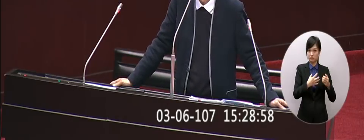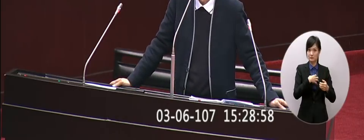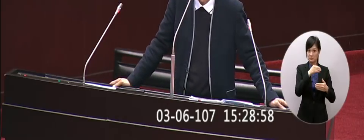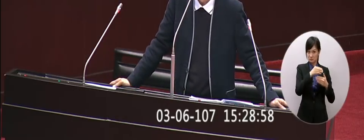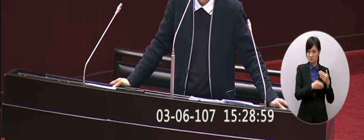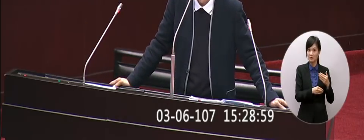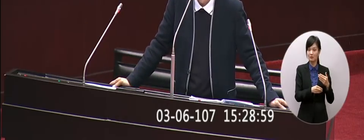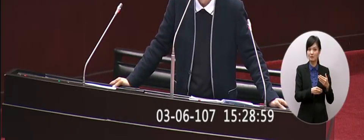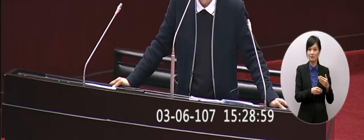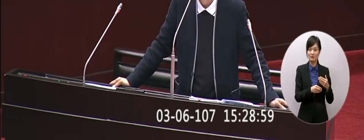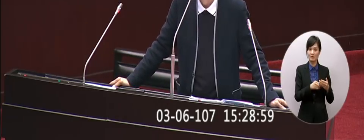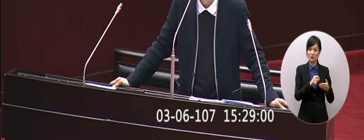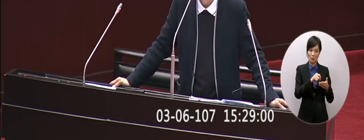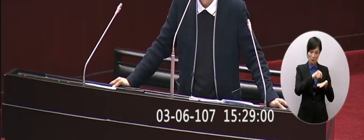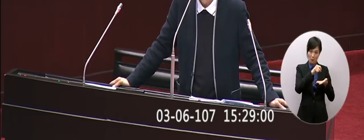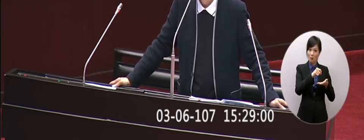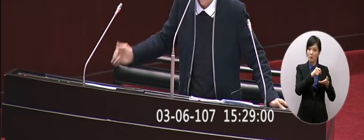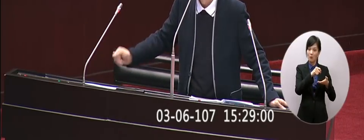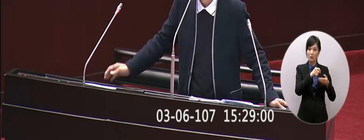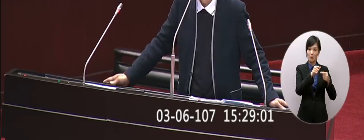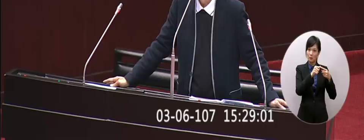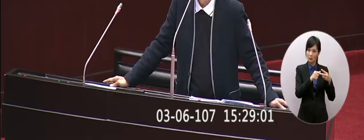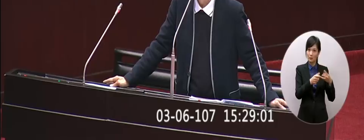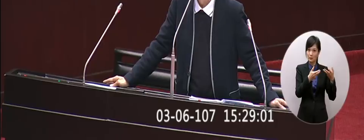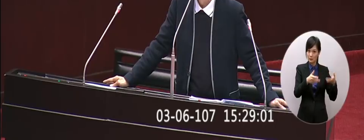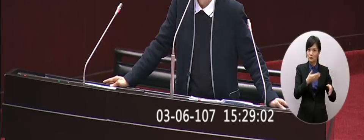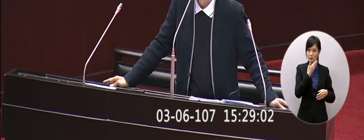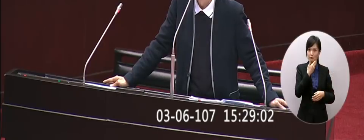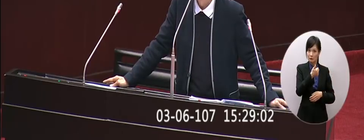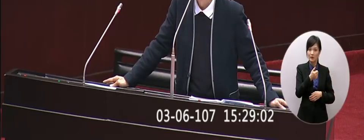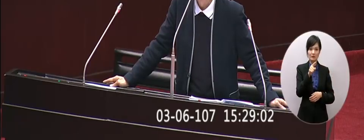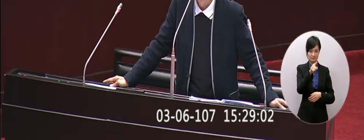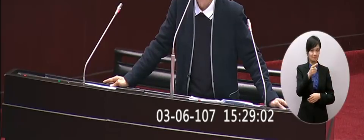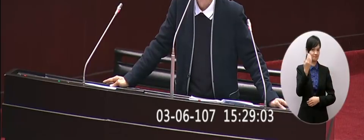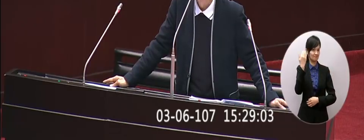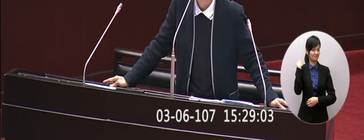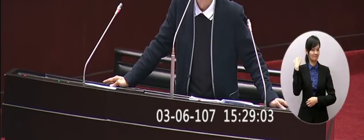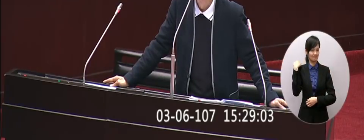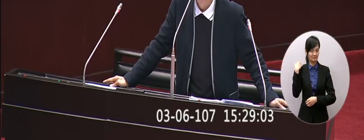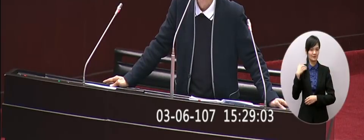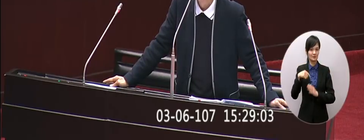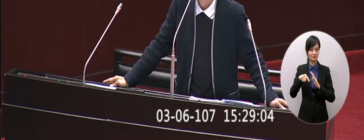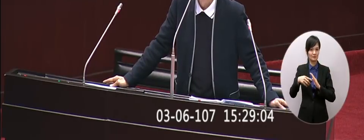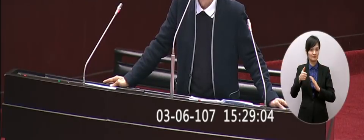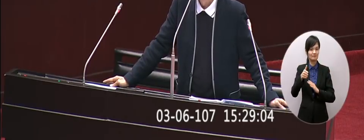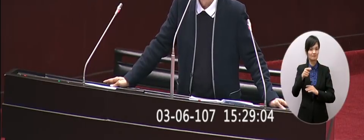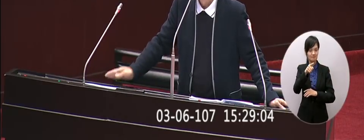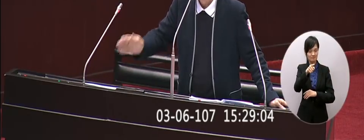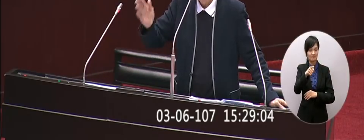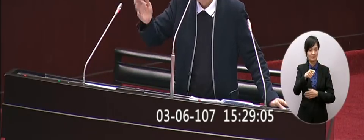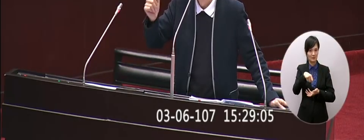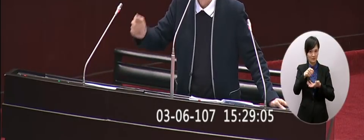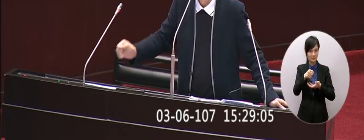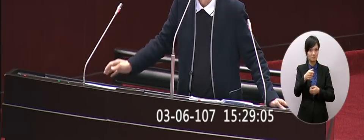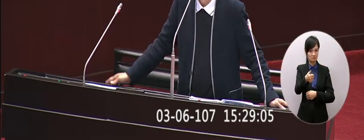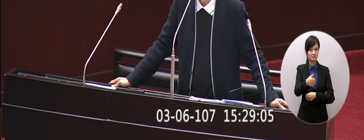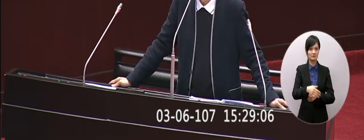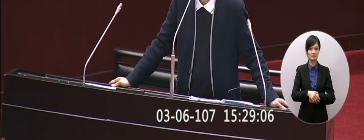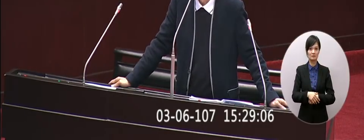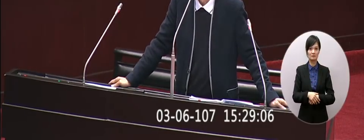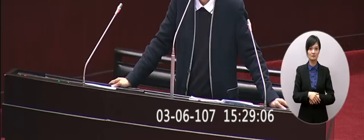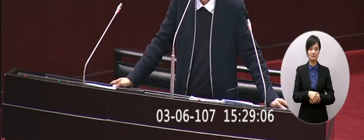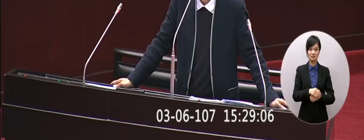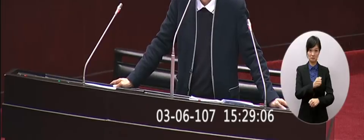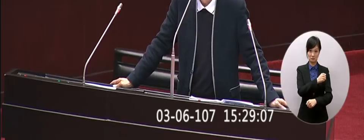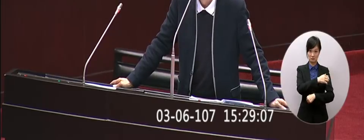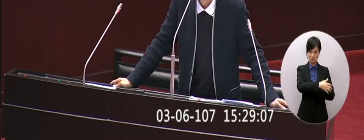卫环委员会提出的，甚至我们职业灾害劳工保护法，也是我们院